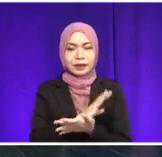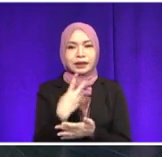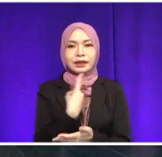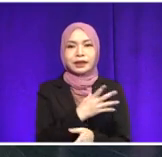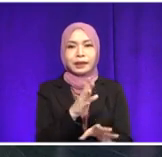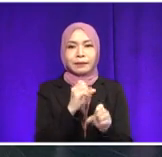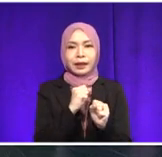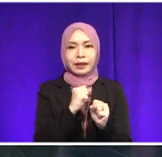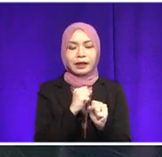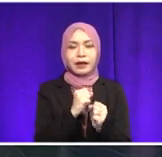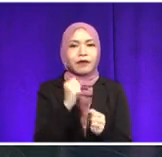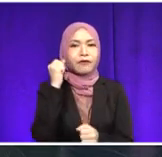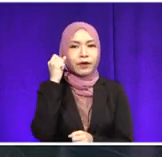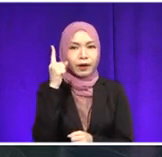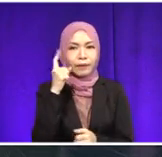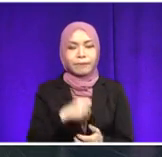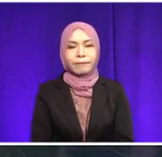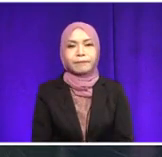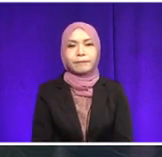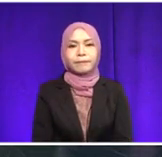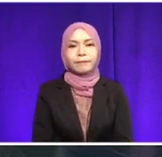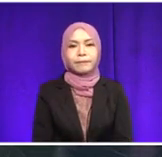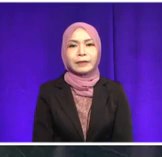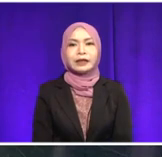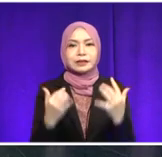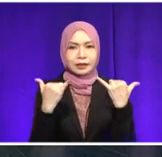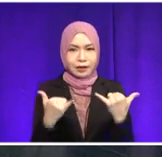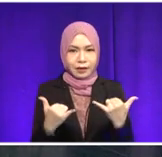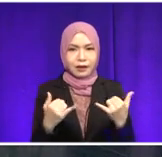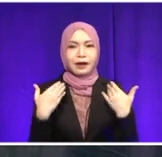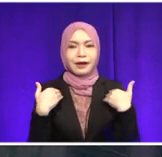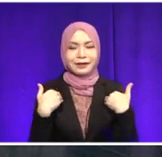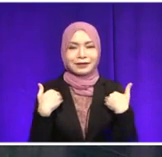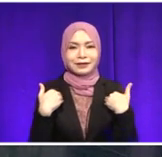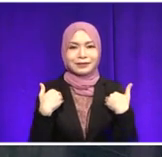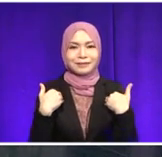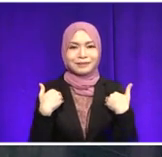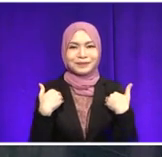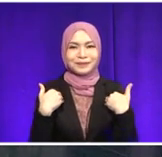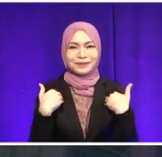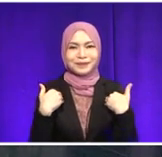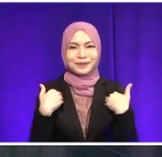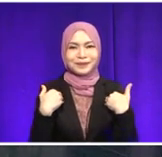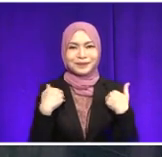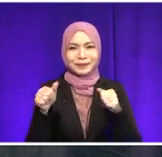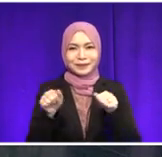Oke jadi sedikit activity untuk event activity Oke